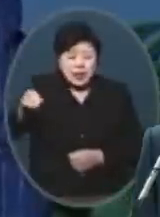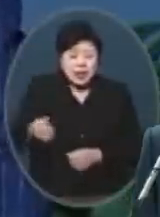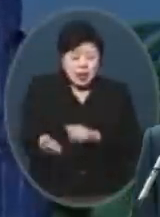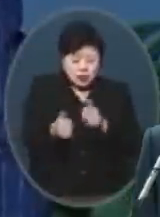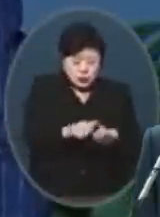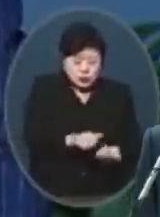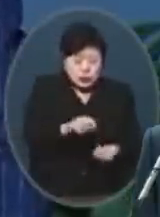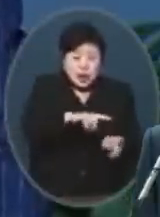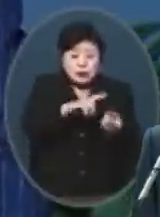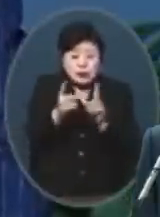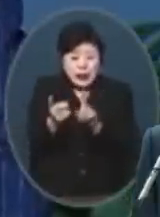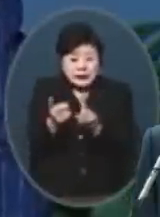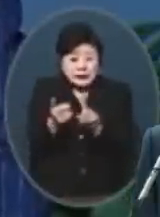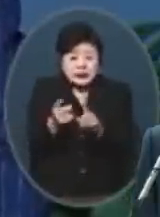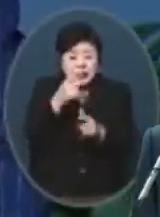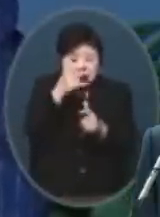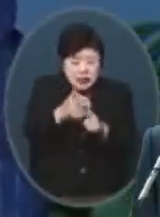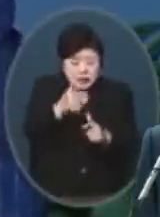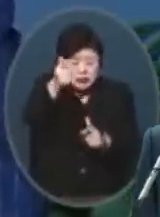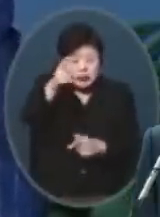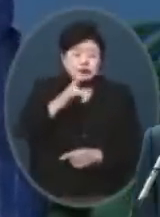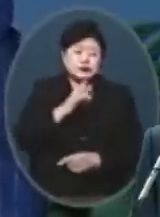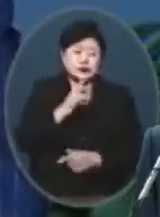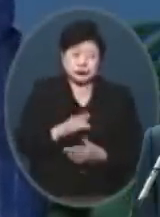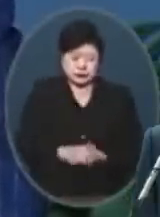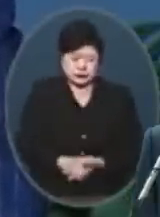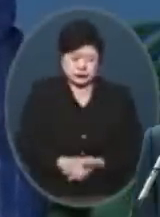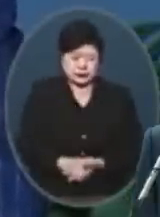죽으시다 부활하신 예수님이신 것입니다.